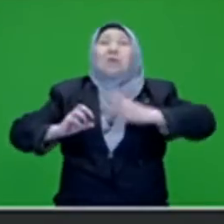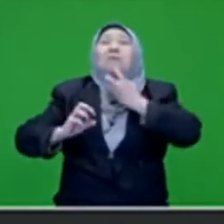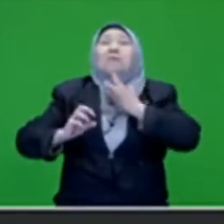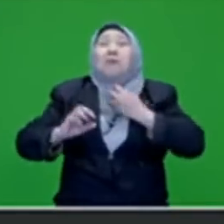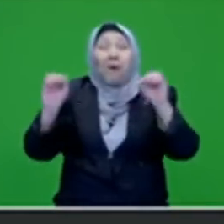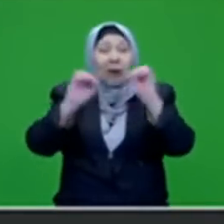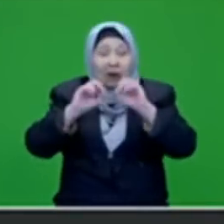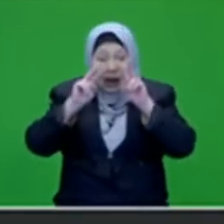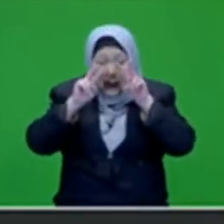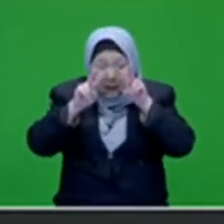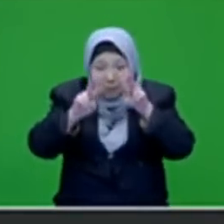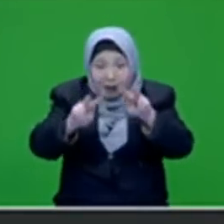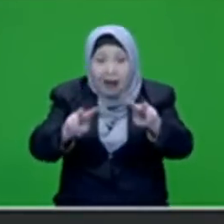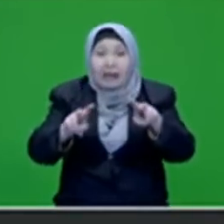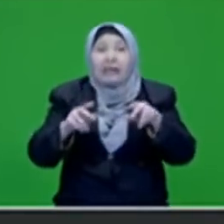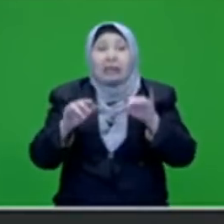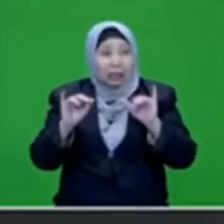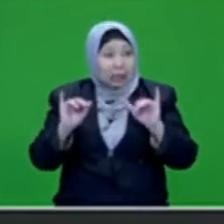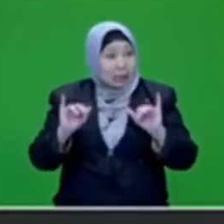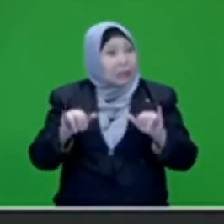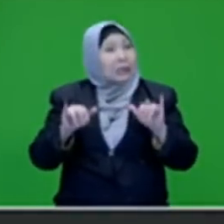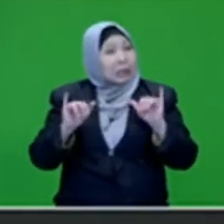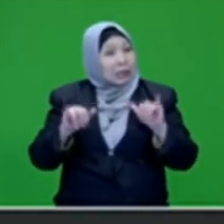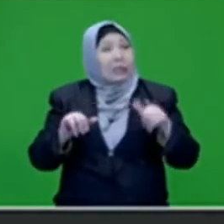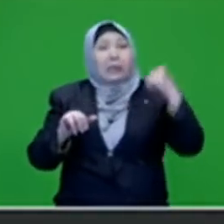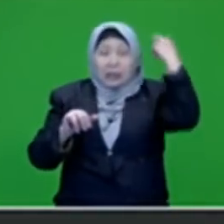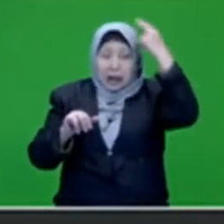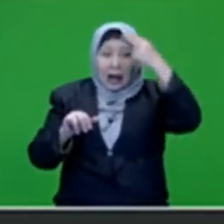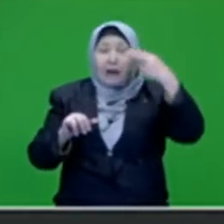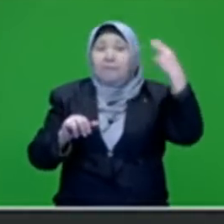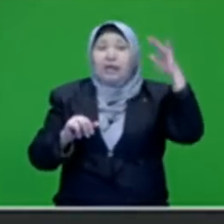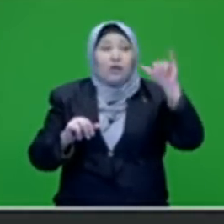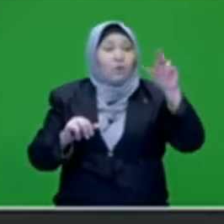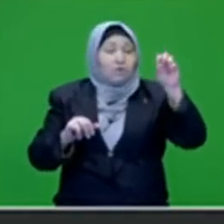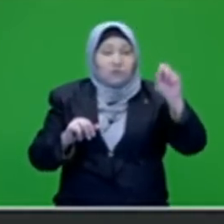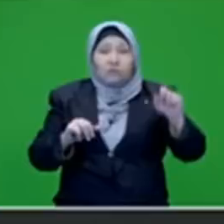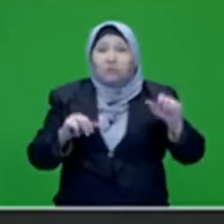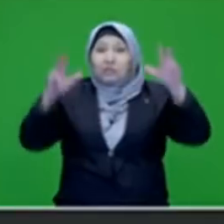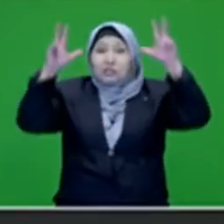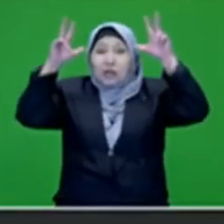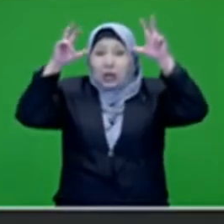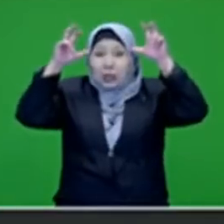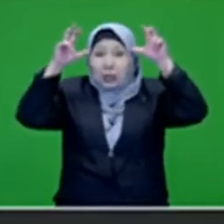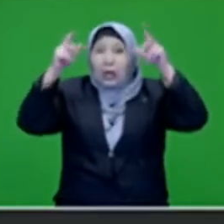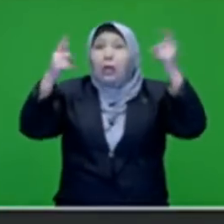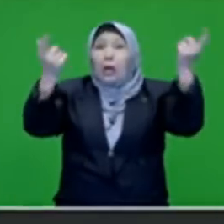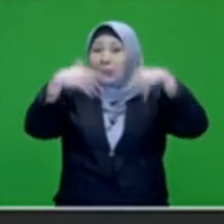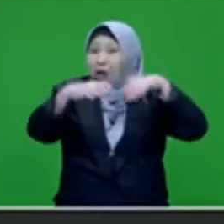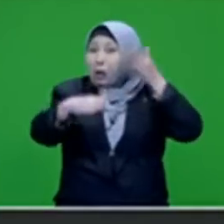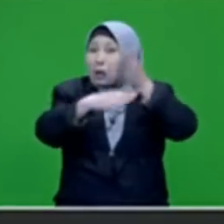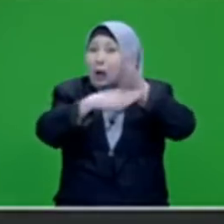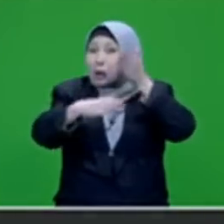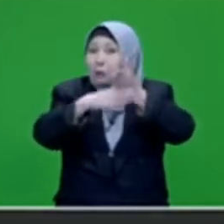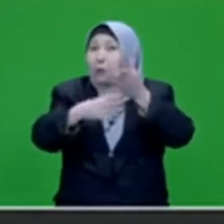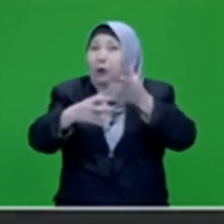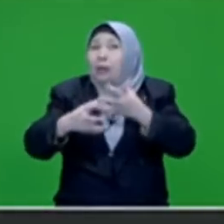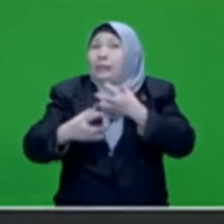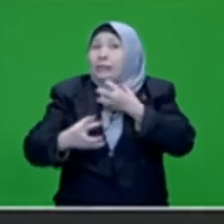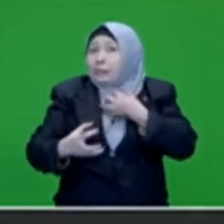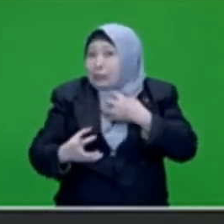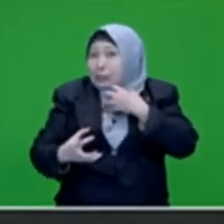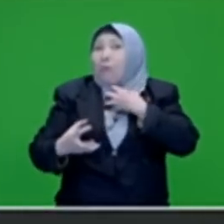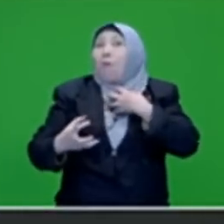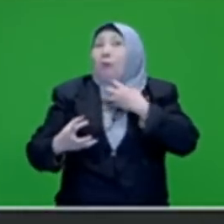orang lihat ya Nabi Yusuf pun datang gangguan syaitan, ganggu perasaan Nabi Yusuf. Nabi Yusuf pun macam